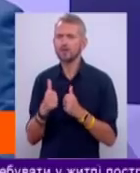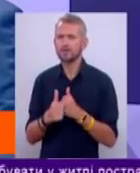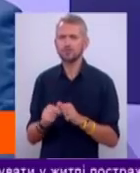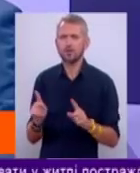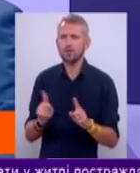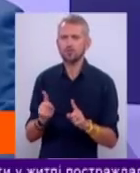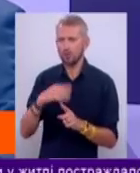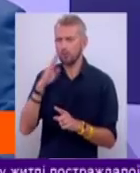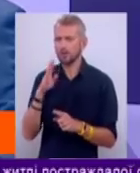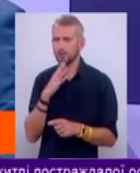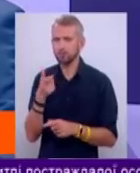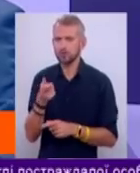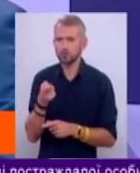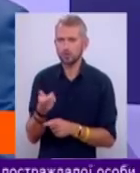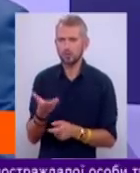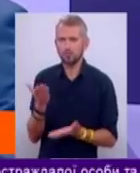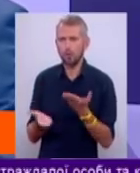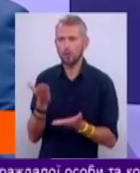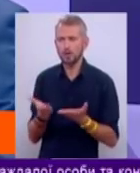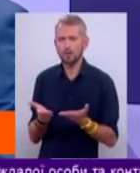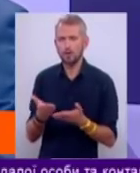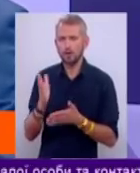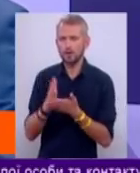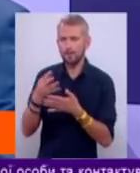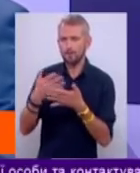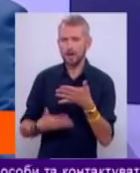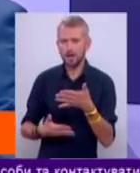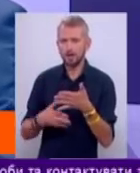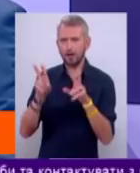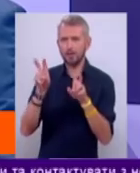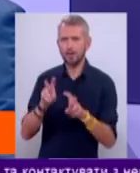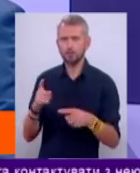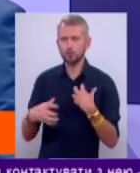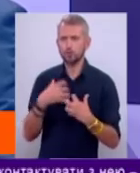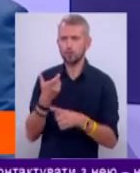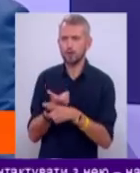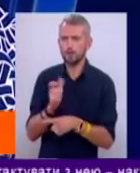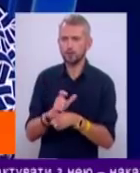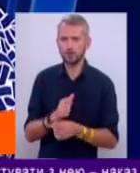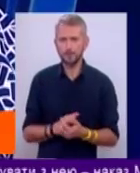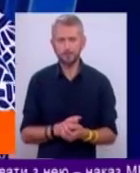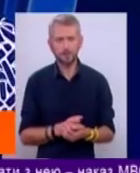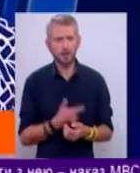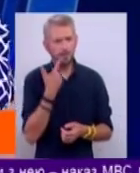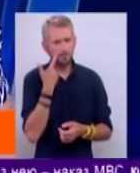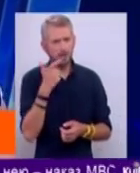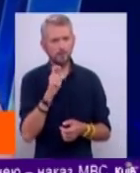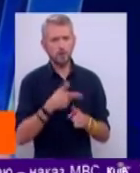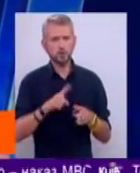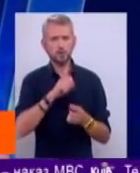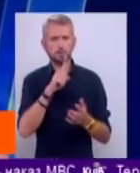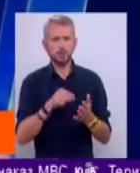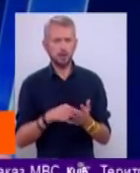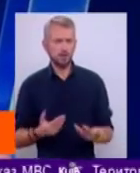що батьки пишуть? Можливо, є такий перелік тем, які турбують найбільше? Ну, переважно це питання